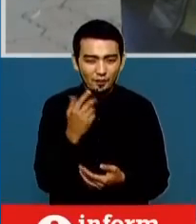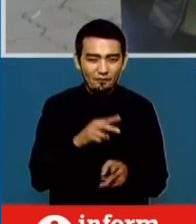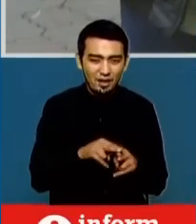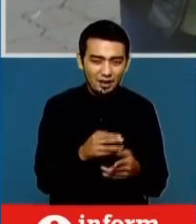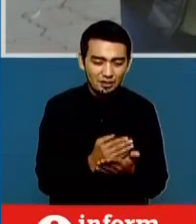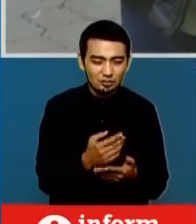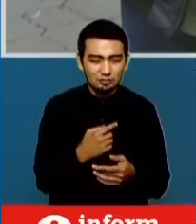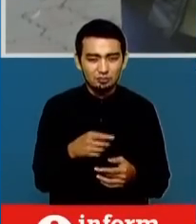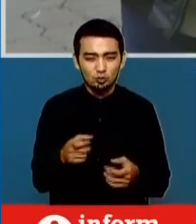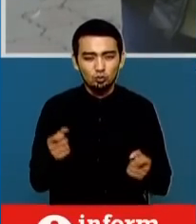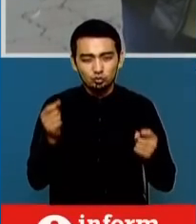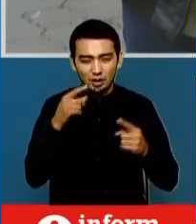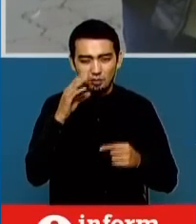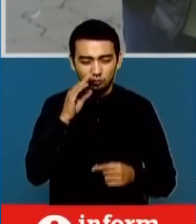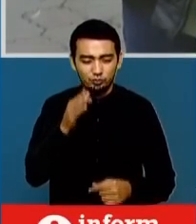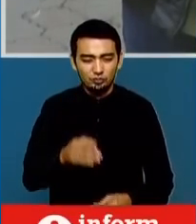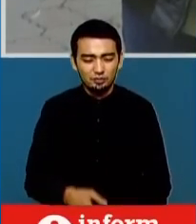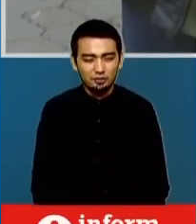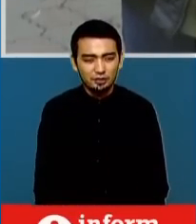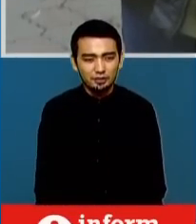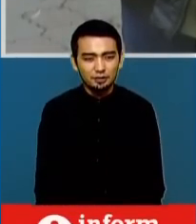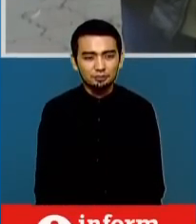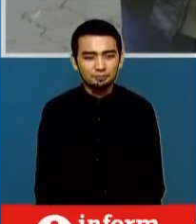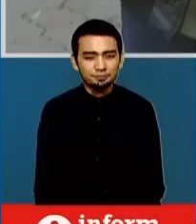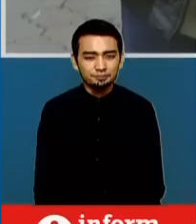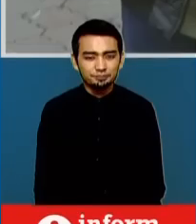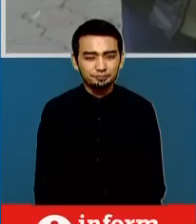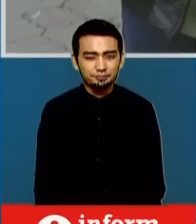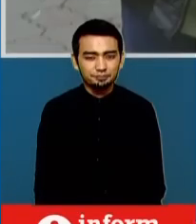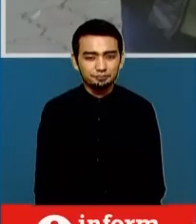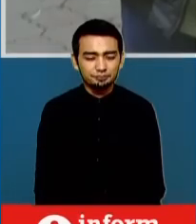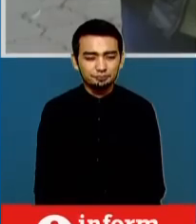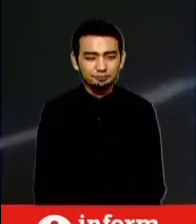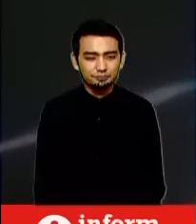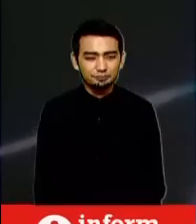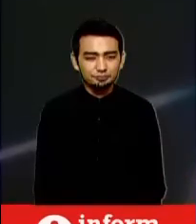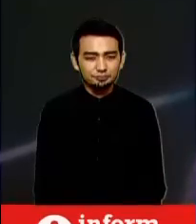жағдайға жетеді дейді. Руслан Жасұланұлы, Асар Ерболан, Информбюро, Солтүстік Қазақстан облысы.